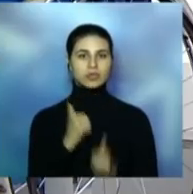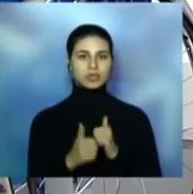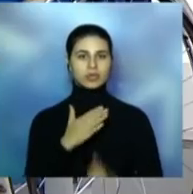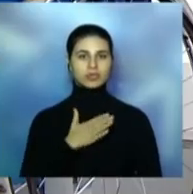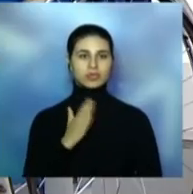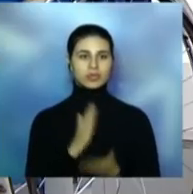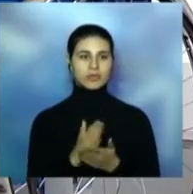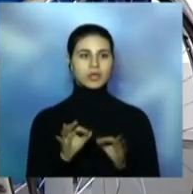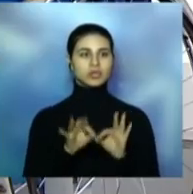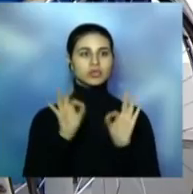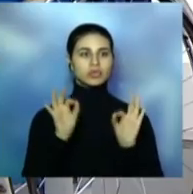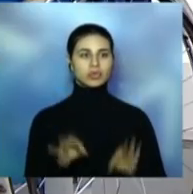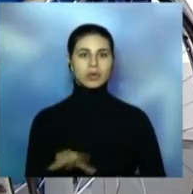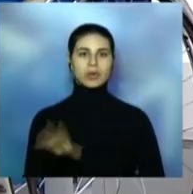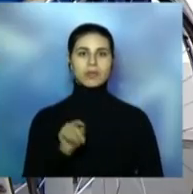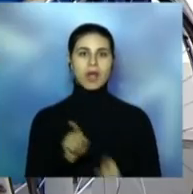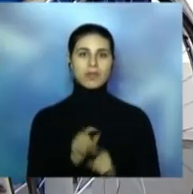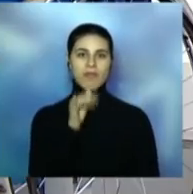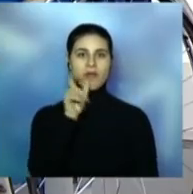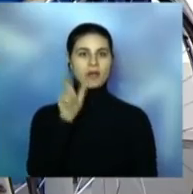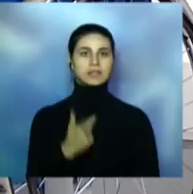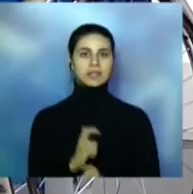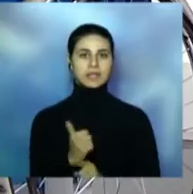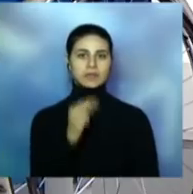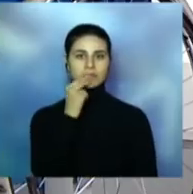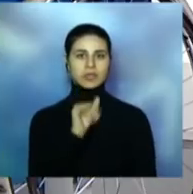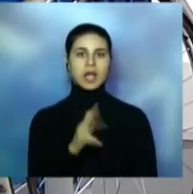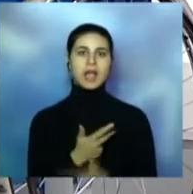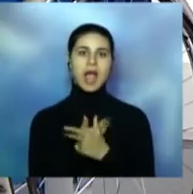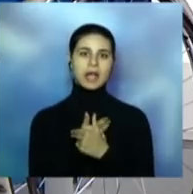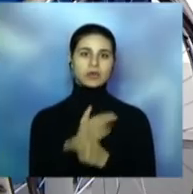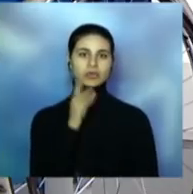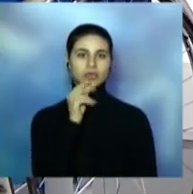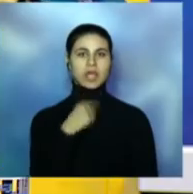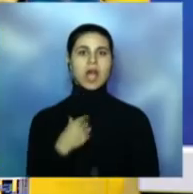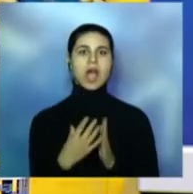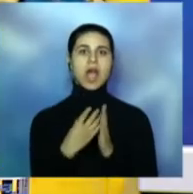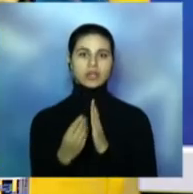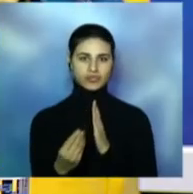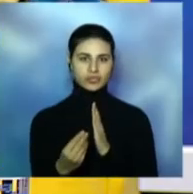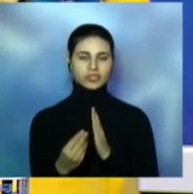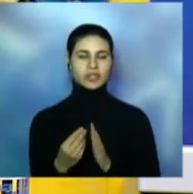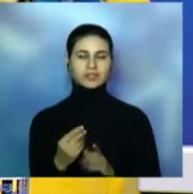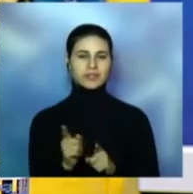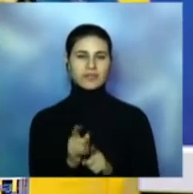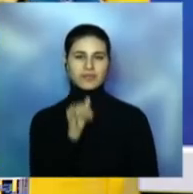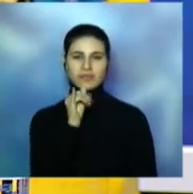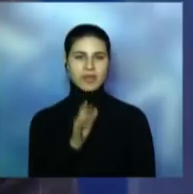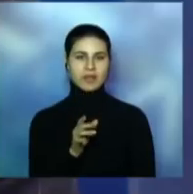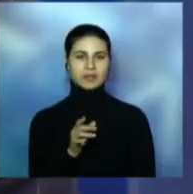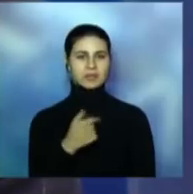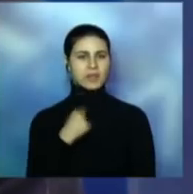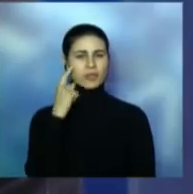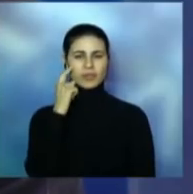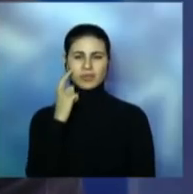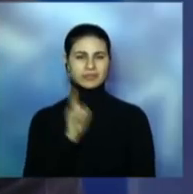ჩვენ ვართ სრულყოფილება, განსახიერება ვართ სრულყოფილების, ან ვართ ანგელოზები, რომლებიც აგვირჩიეს ზემოდან. მე ვთვლი, რომ